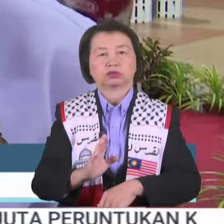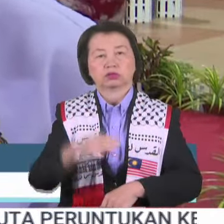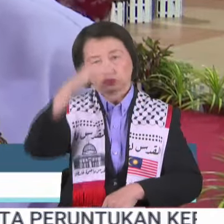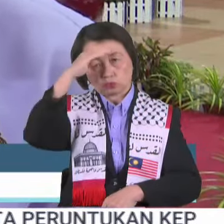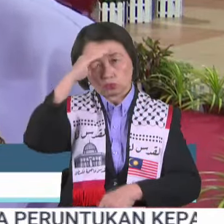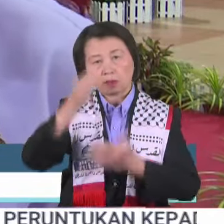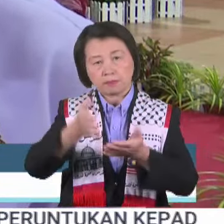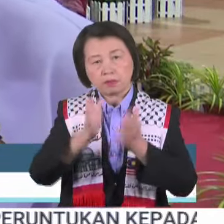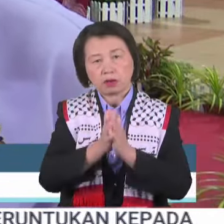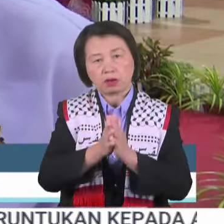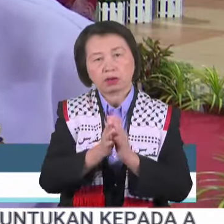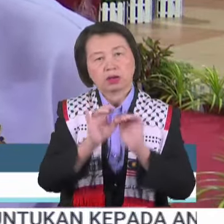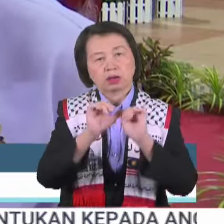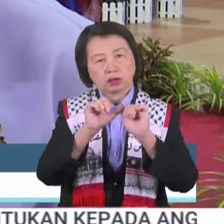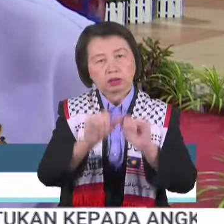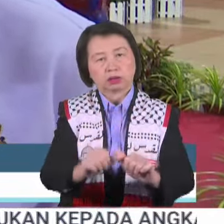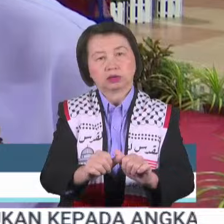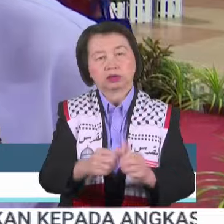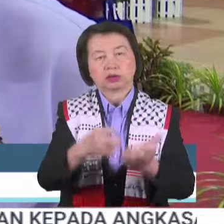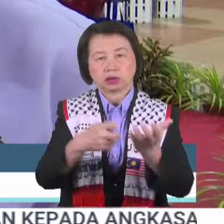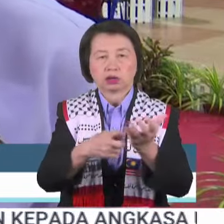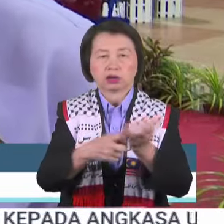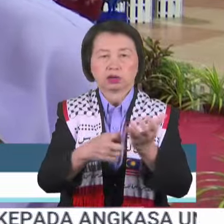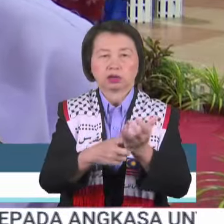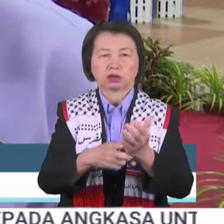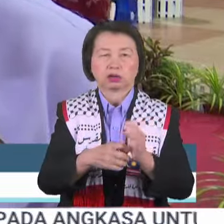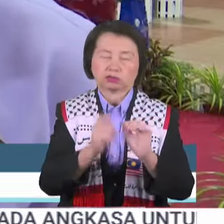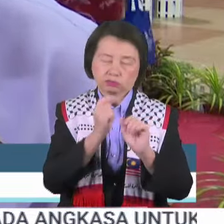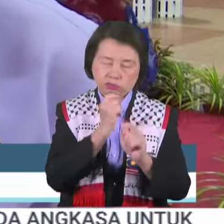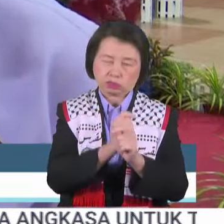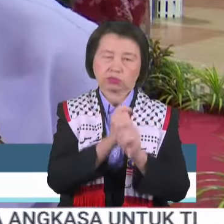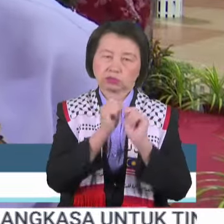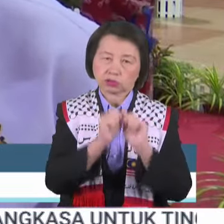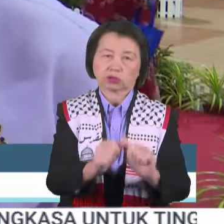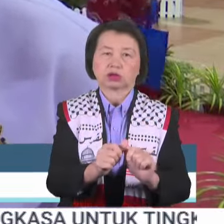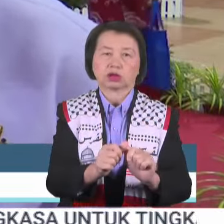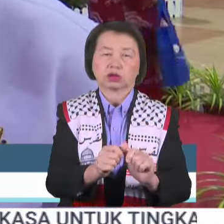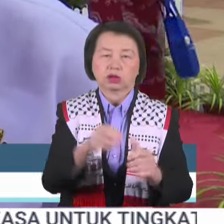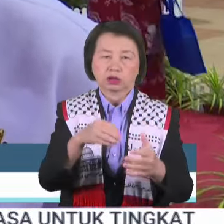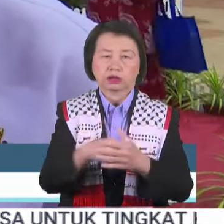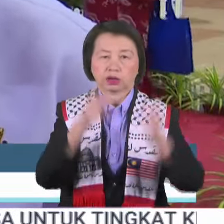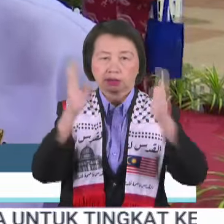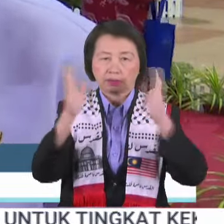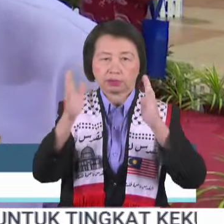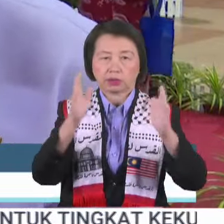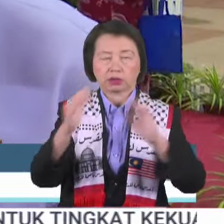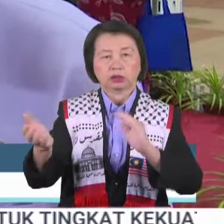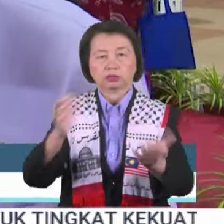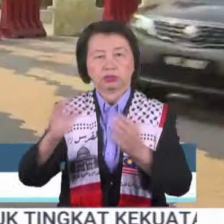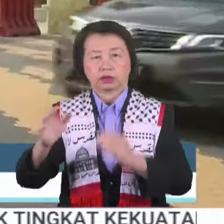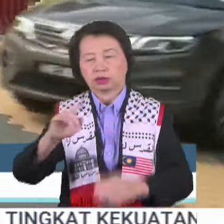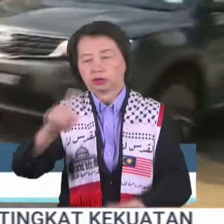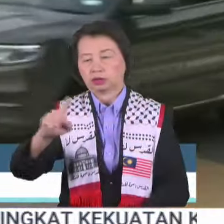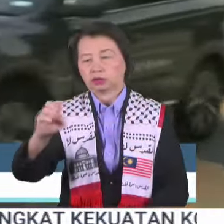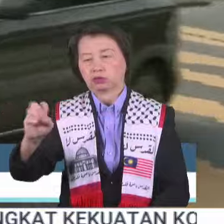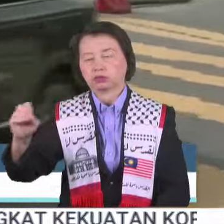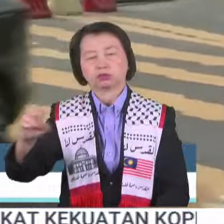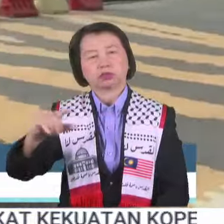mohon mengekalkan harga tiket paling murah di dalam Malaysia berbanding zoo-zoo yang lain.